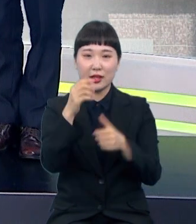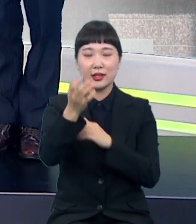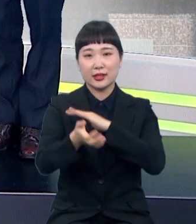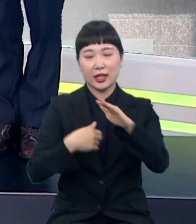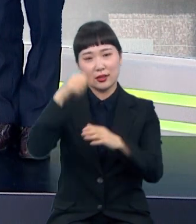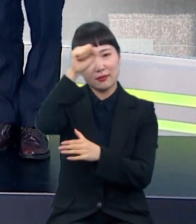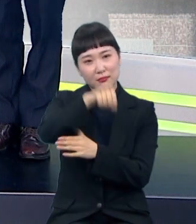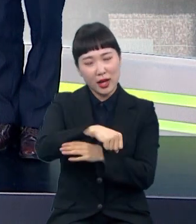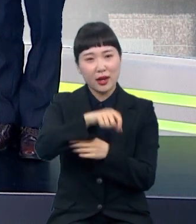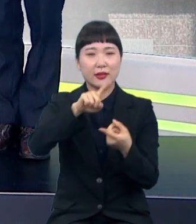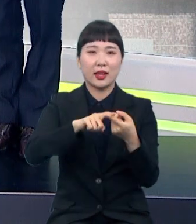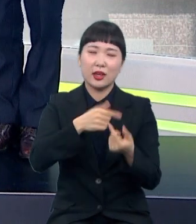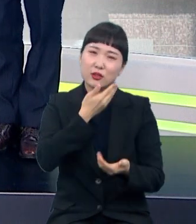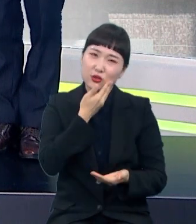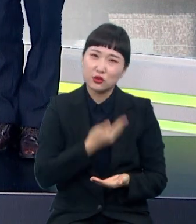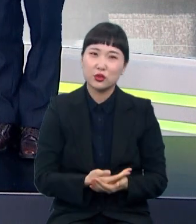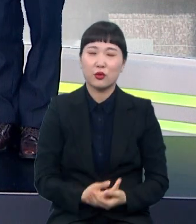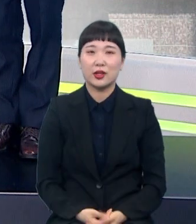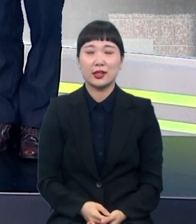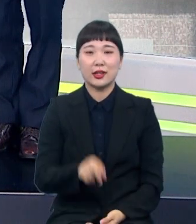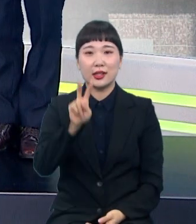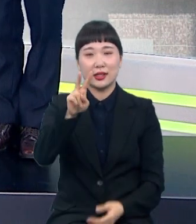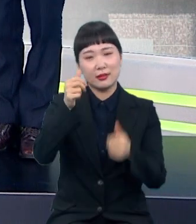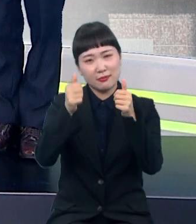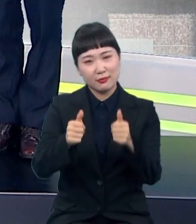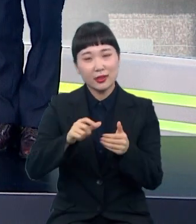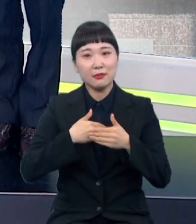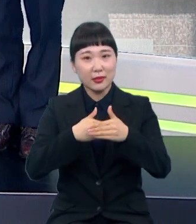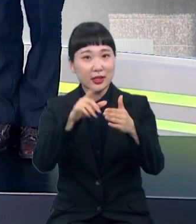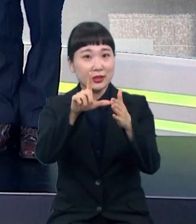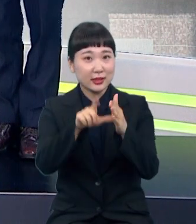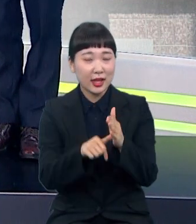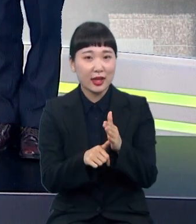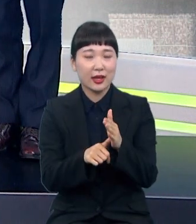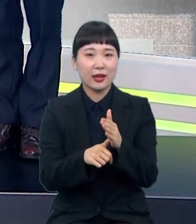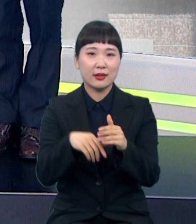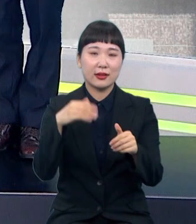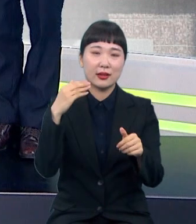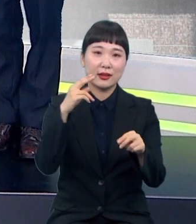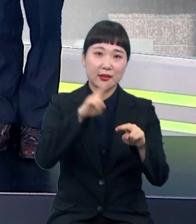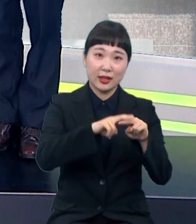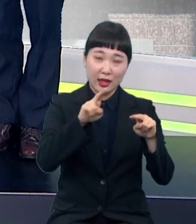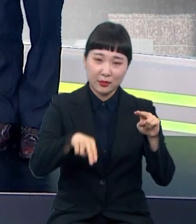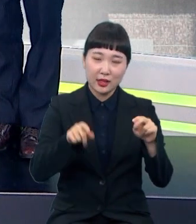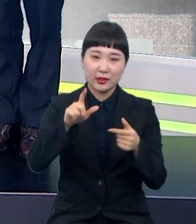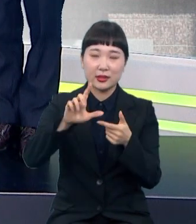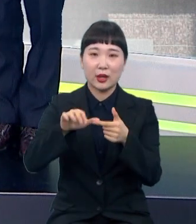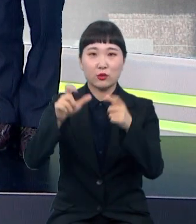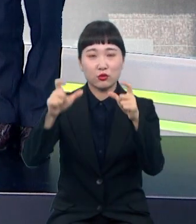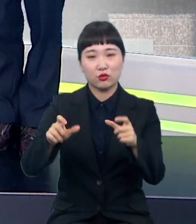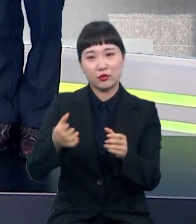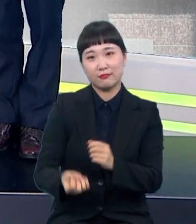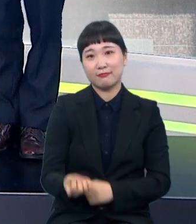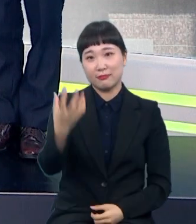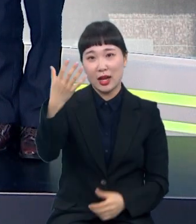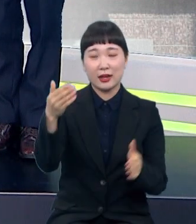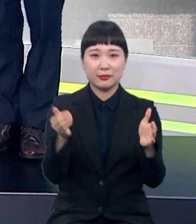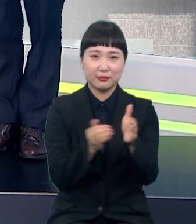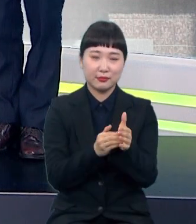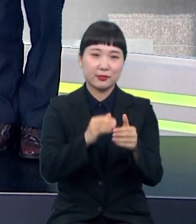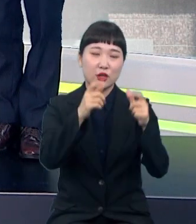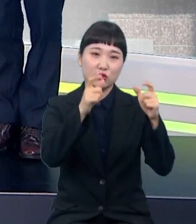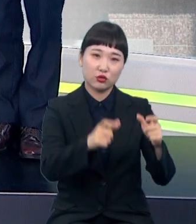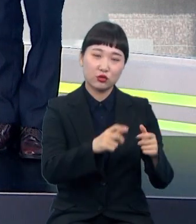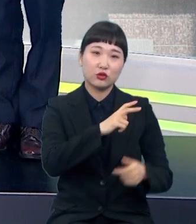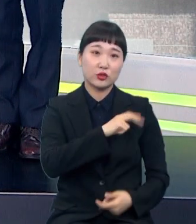하느냐가 쟁점인데요. 2심까지는 취업 불승인을 따라 해임한 남동구의 손을 들어줬습니다. 해당 구의원이